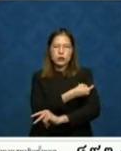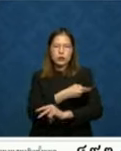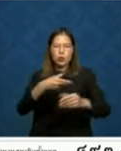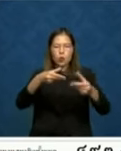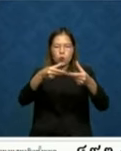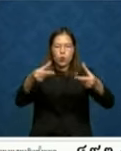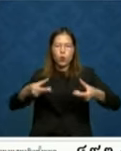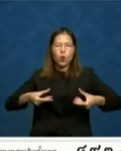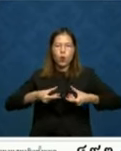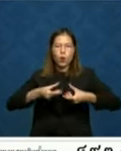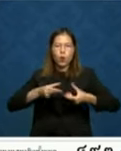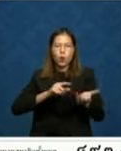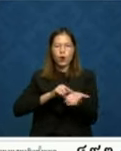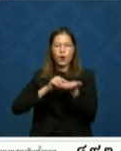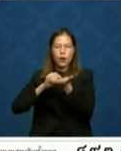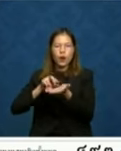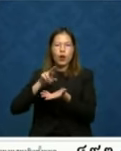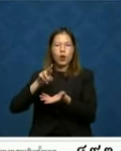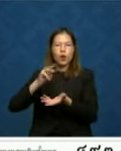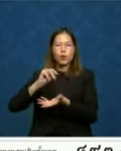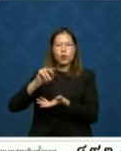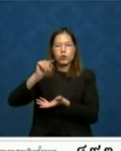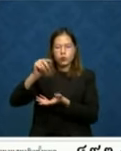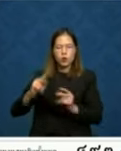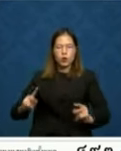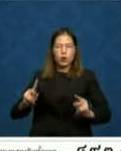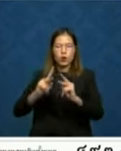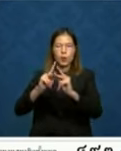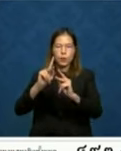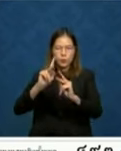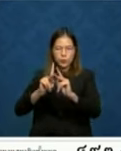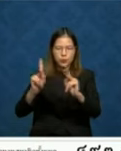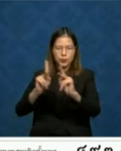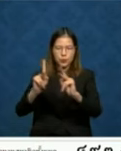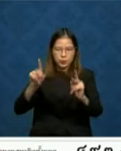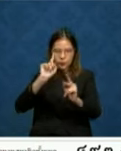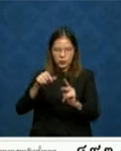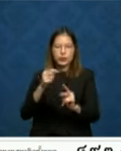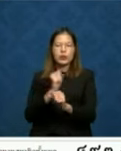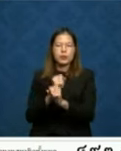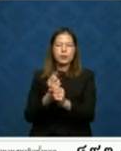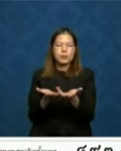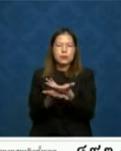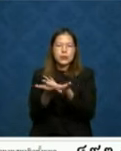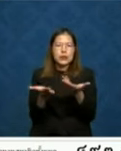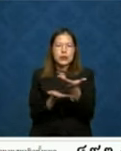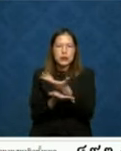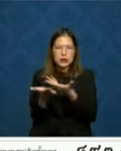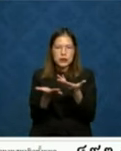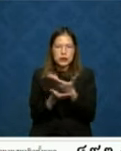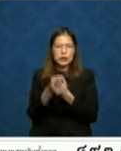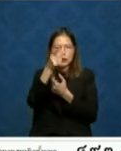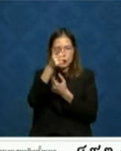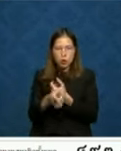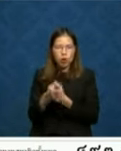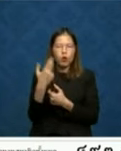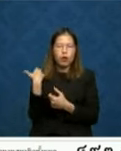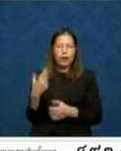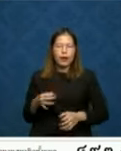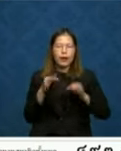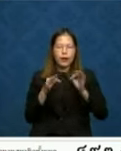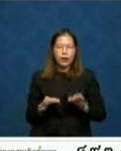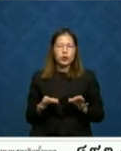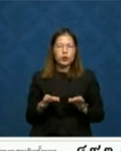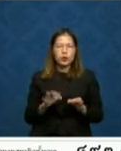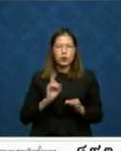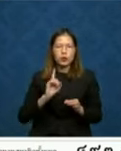ศเข้าไปในคณะรัฐมนตรีคณะกรรมการกฤษฎีกากำลังเร่งพิจารณาว่าควรจะอนุมัติอนุญ